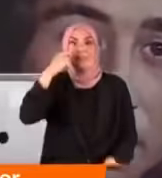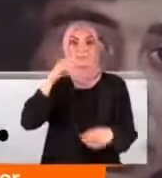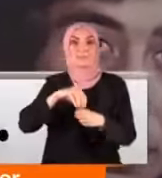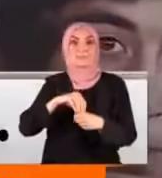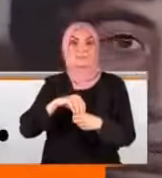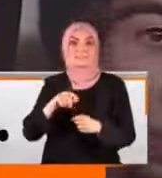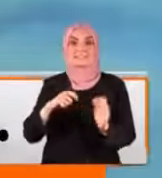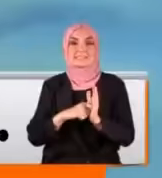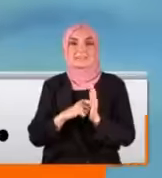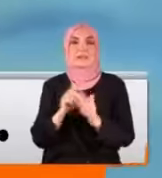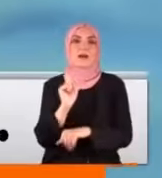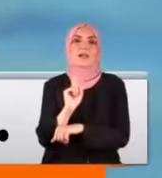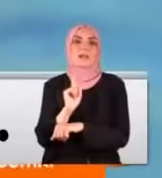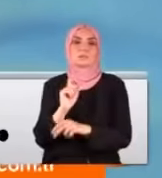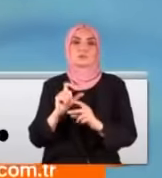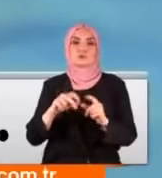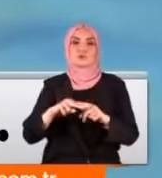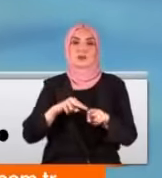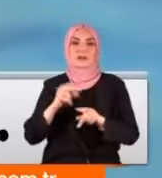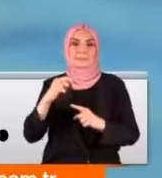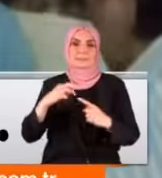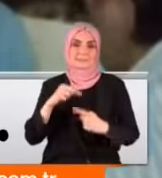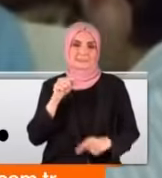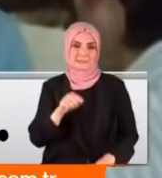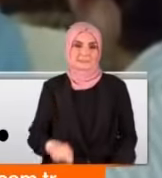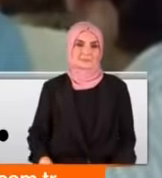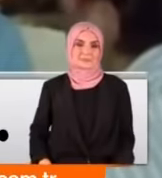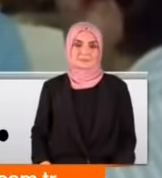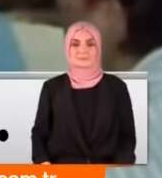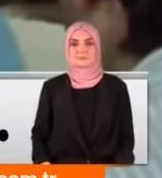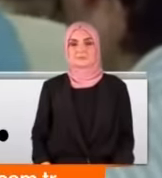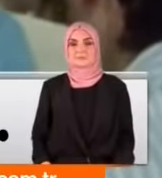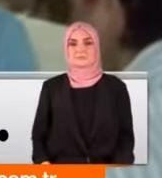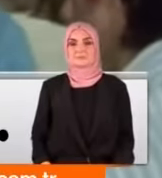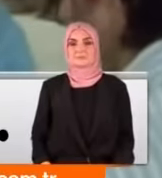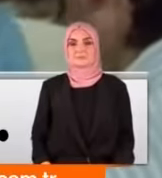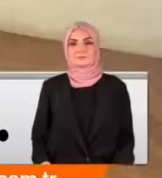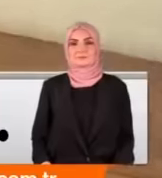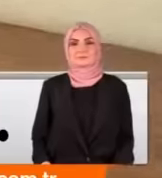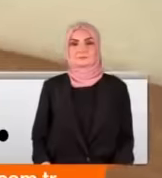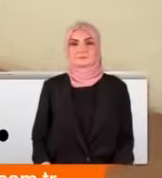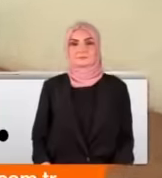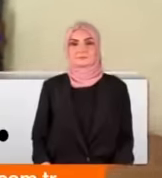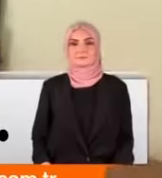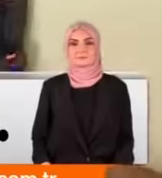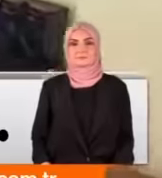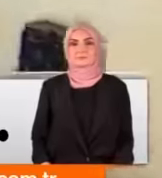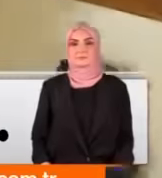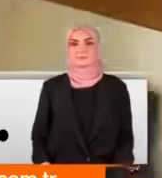3 filmde oynadım. Gene içinde bir damla et yok be. Müdürüm pintili, ne olacak?